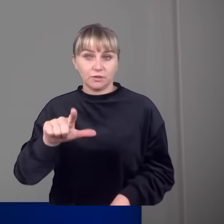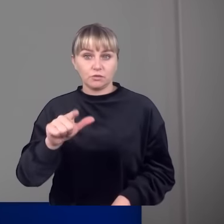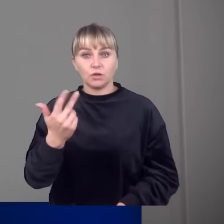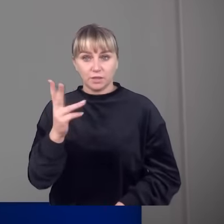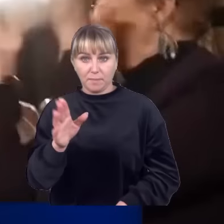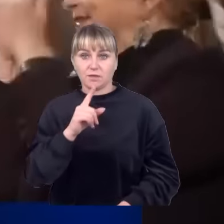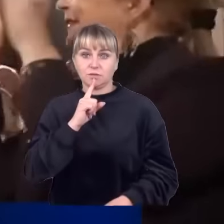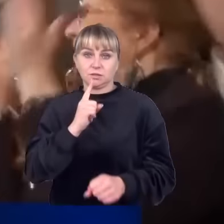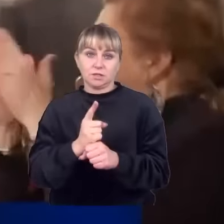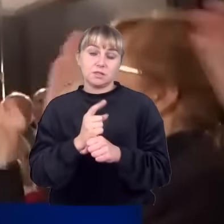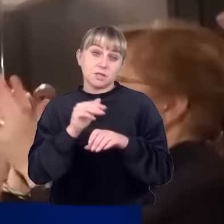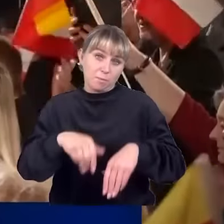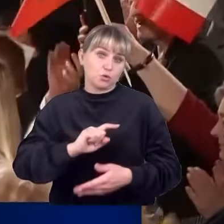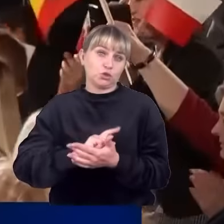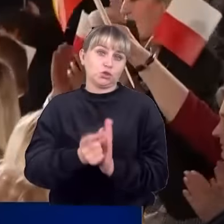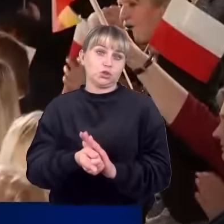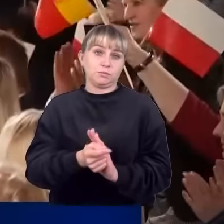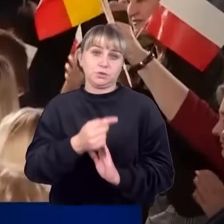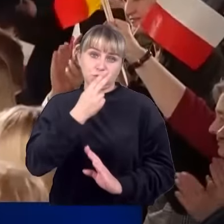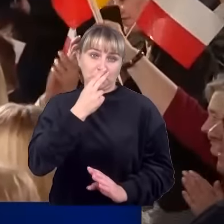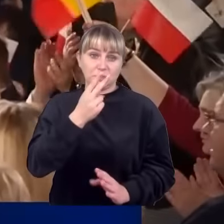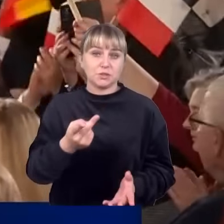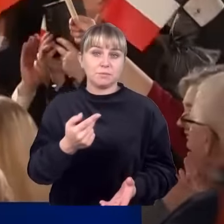może nawet szybciej.